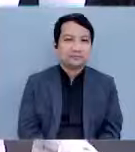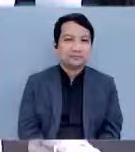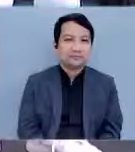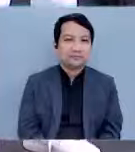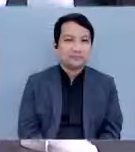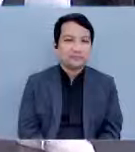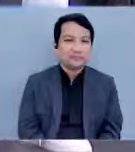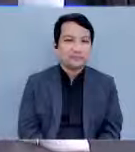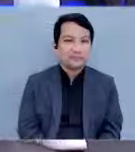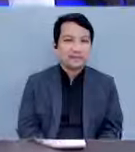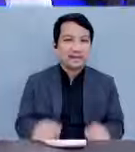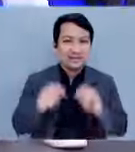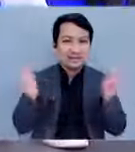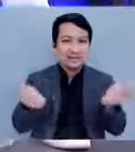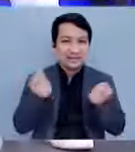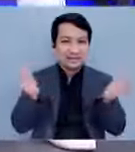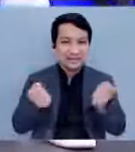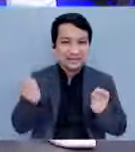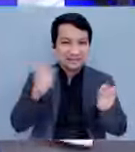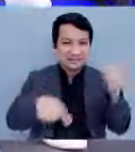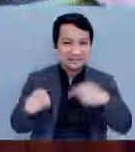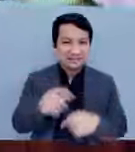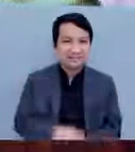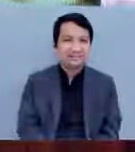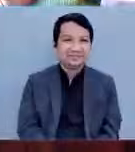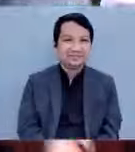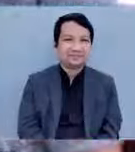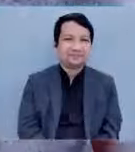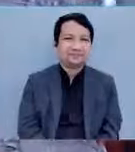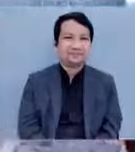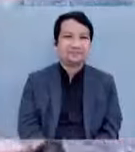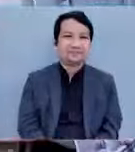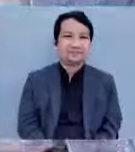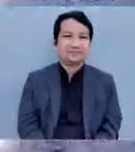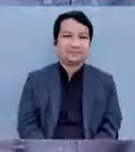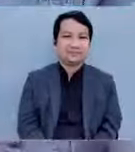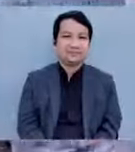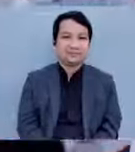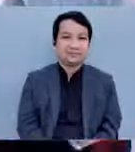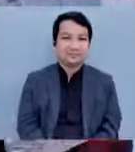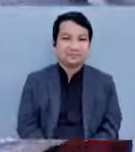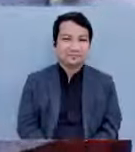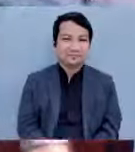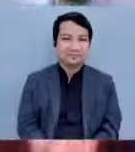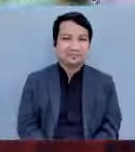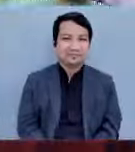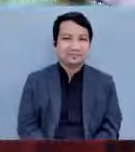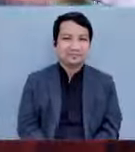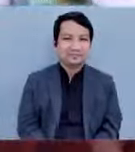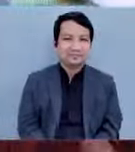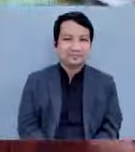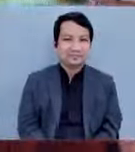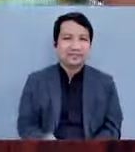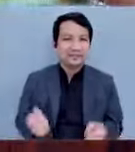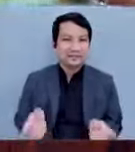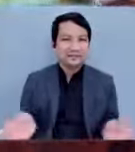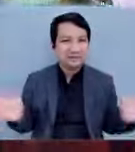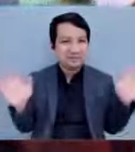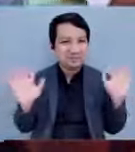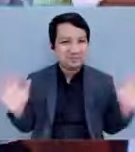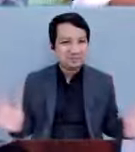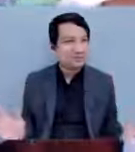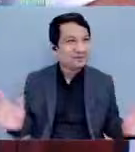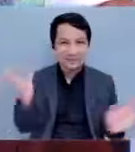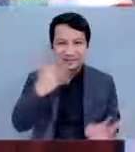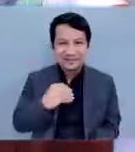Oh, good morning, kapatid! Yeah. Yeah. Yeah. Yeah. Yeah. May peacock. May, ano? May peacock pa sila. Ay,